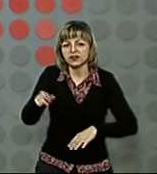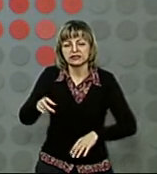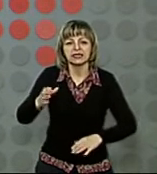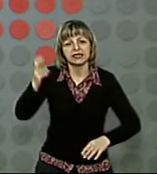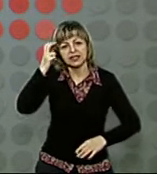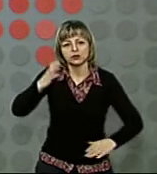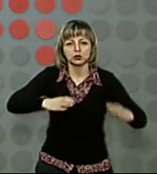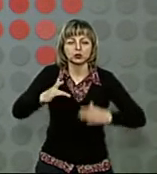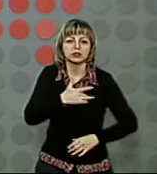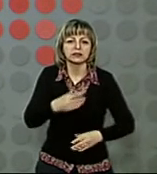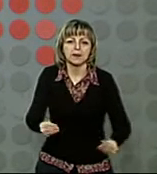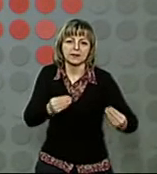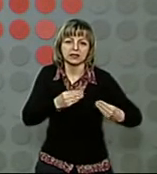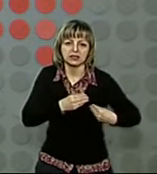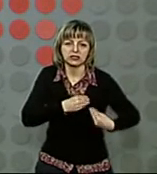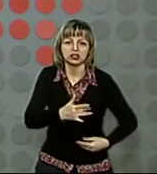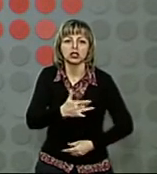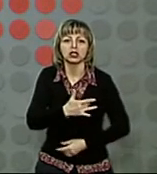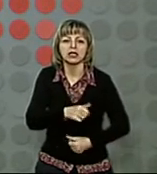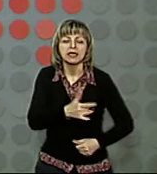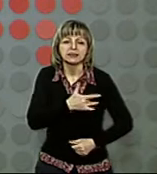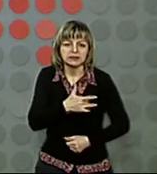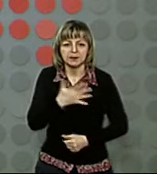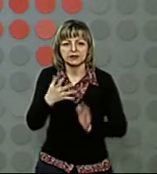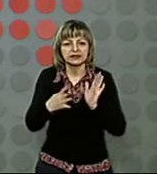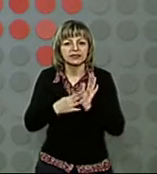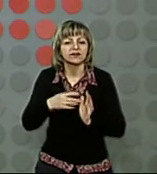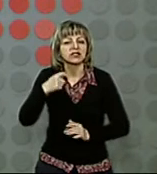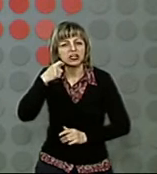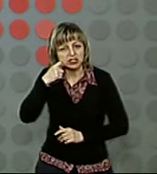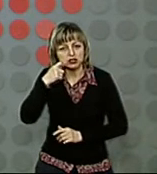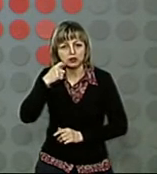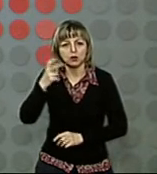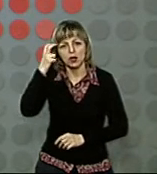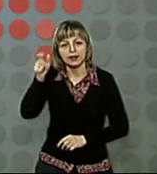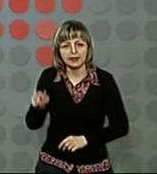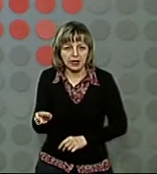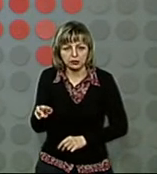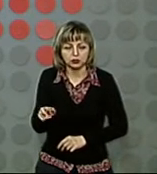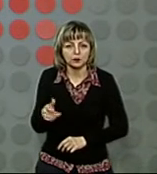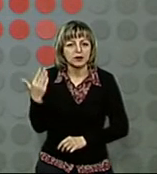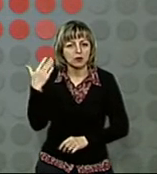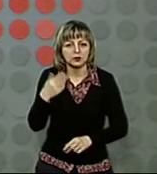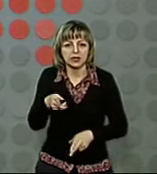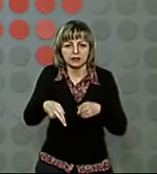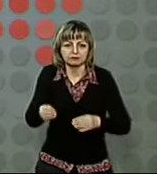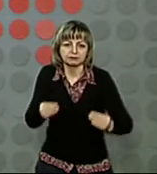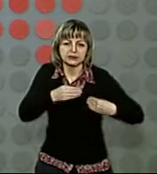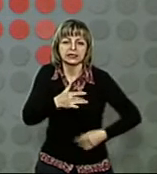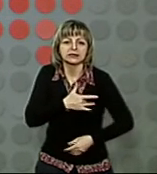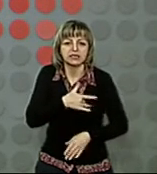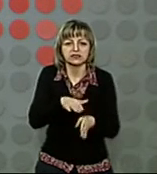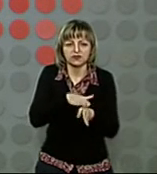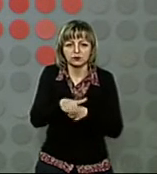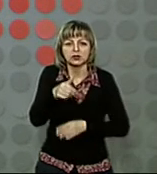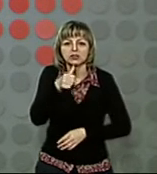інституту серця пересадили орган 59-річному киянину Святославу Німчуку. Нагадаємо, попередня пересадка серця в Україні